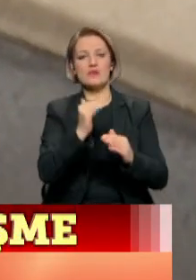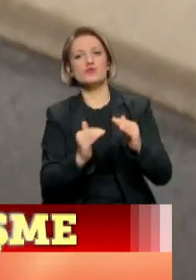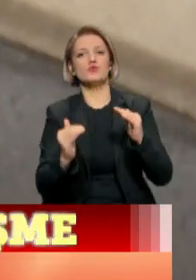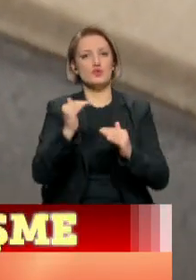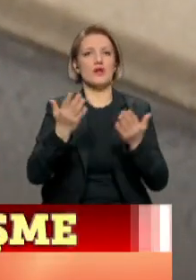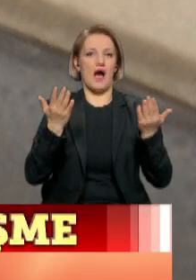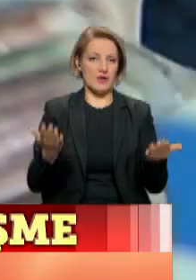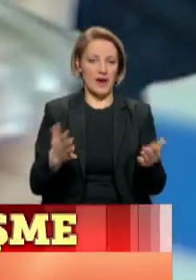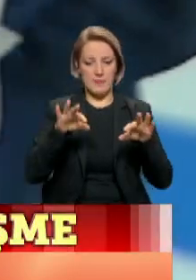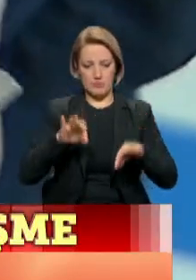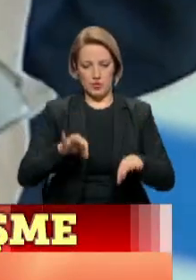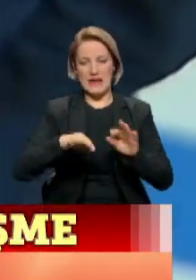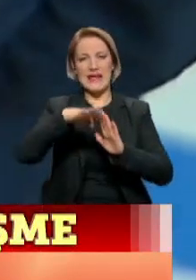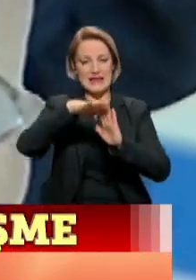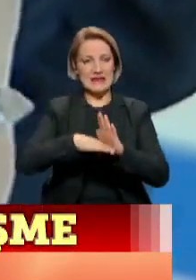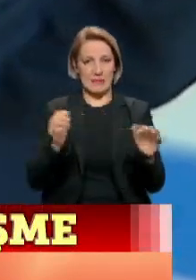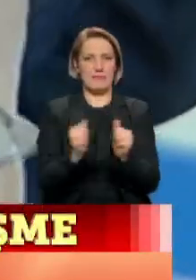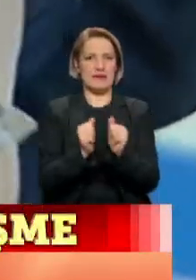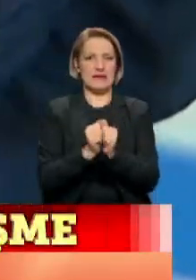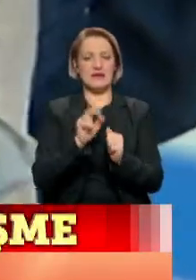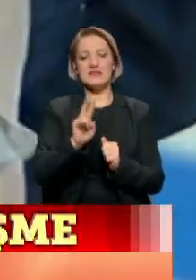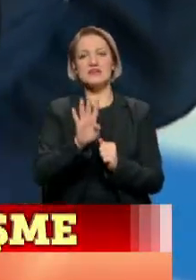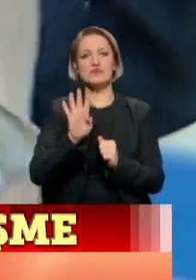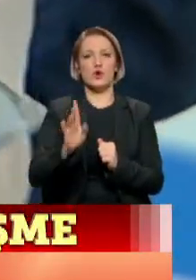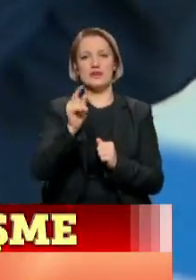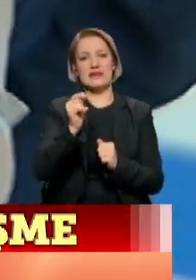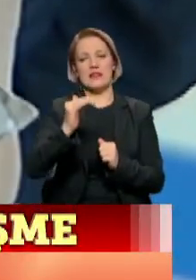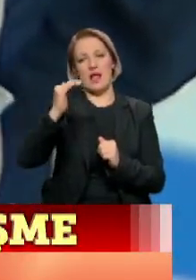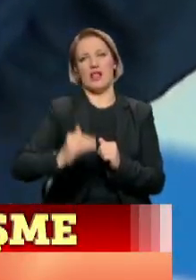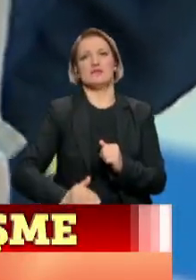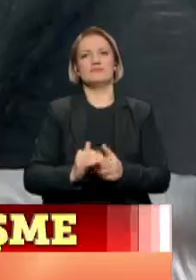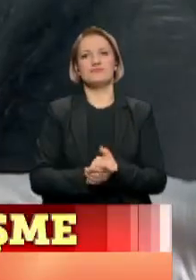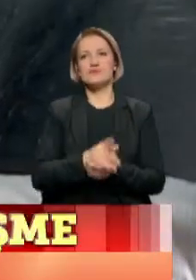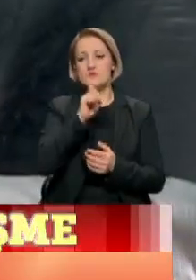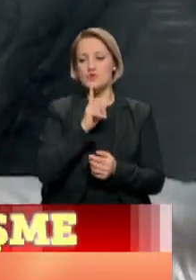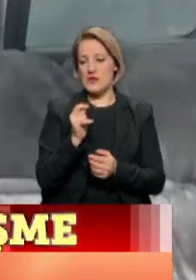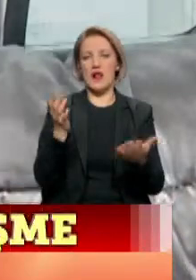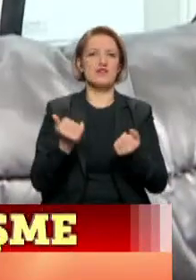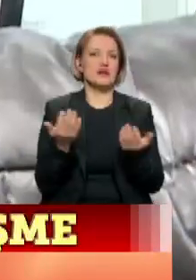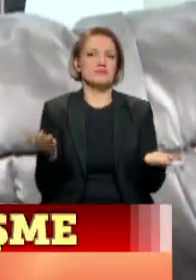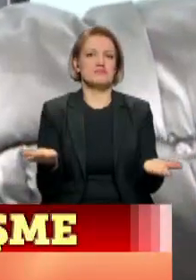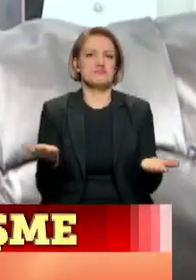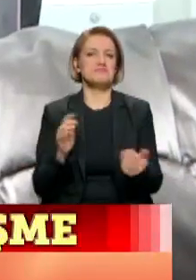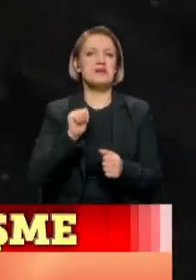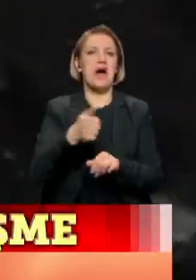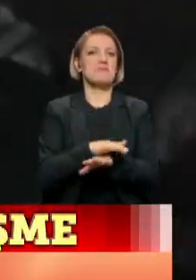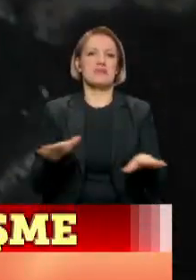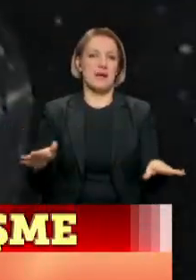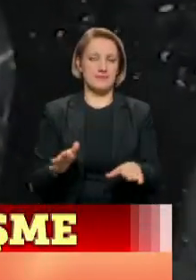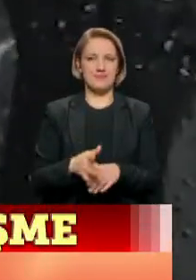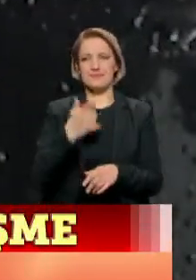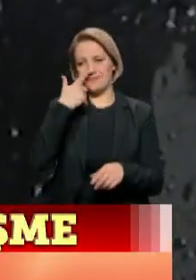çıkmıştı Ancak bugün indirimle birlikte 24 liranın altına geriledik 100 liralık alacağız herhalde yarın biter